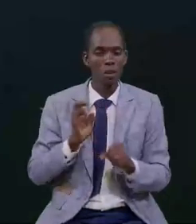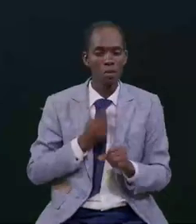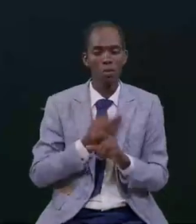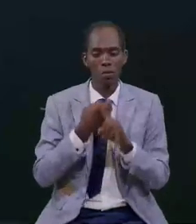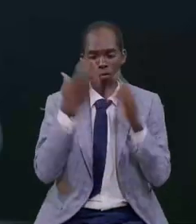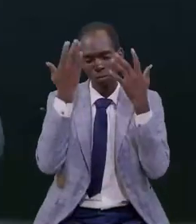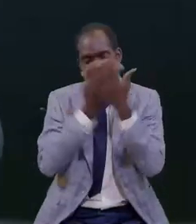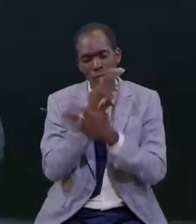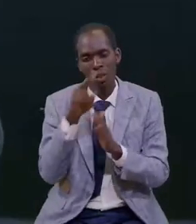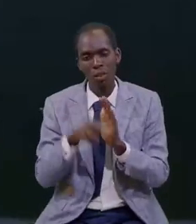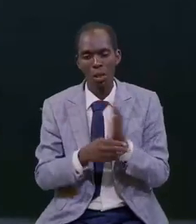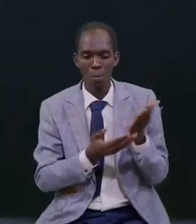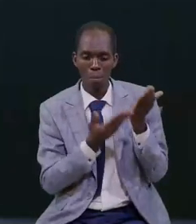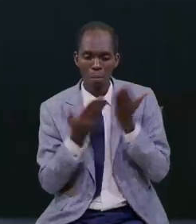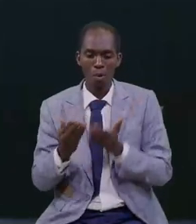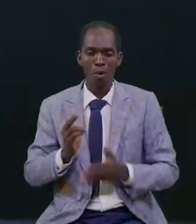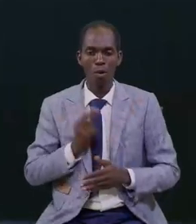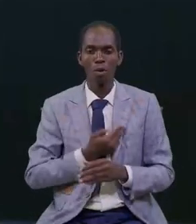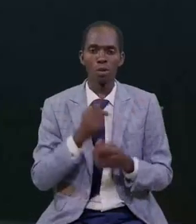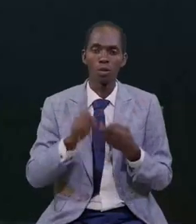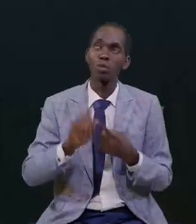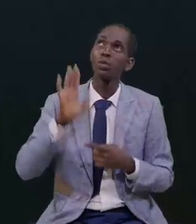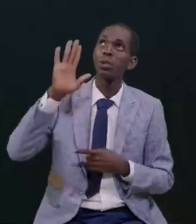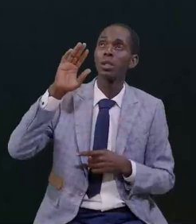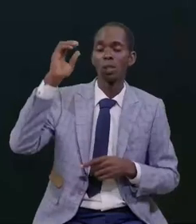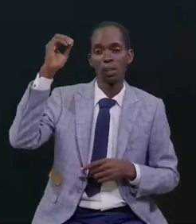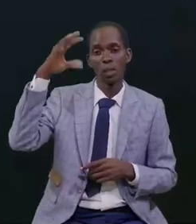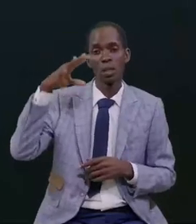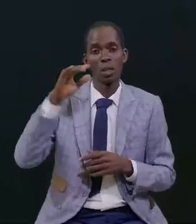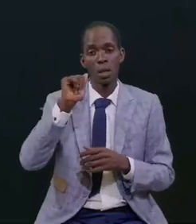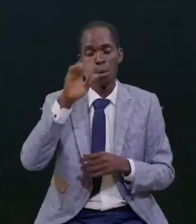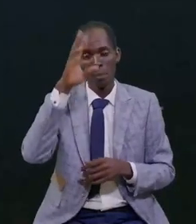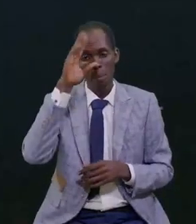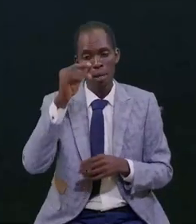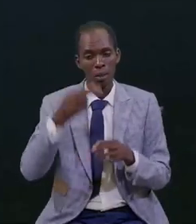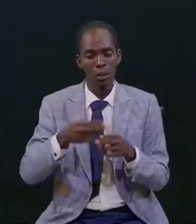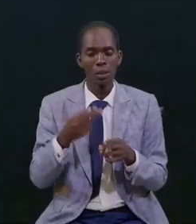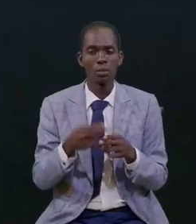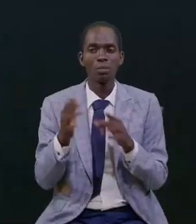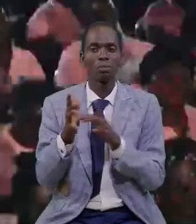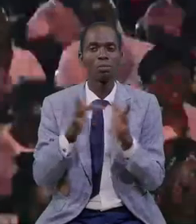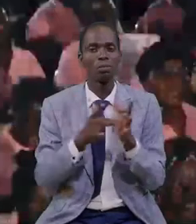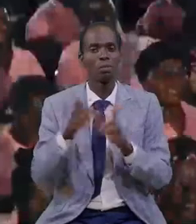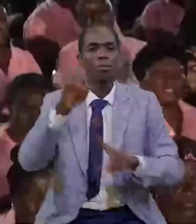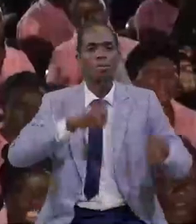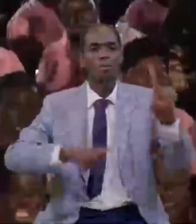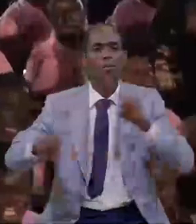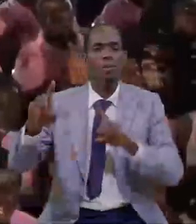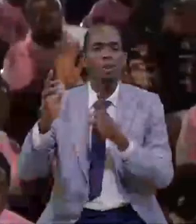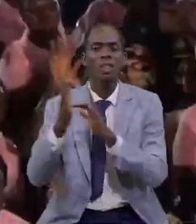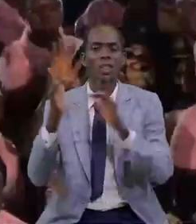conduit à la lumière l'homme qu'on appelle Jésus Christ ce